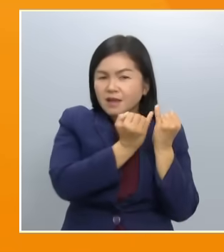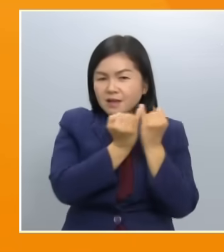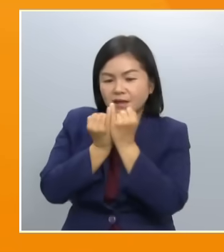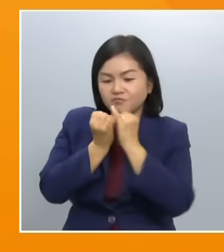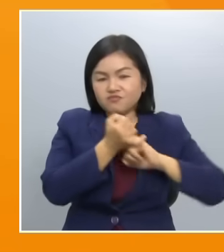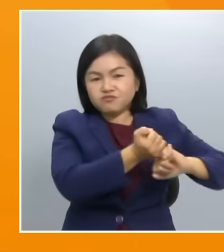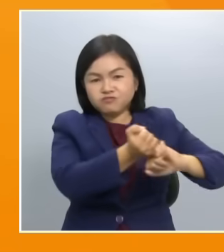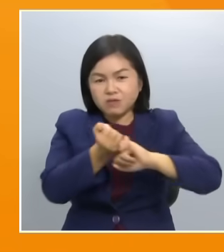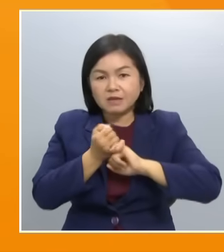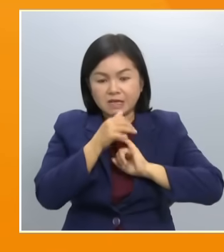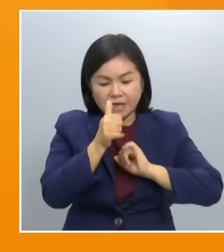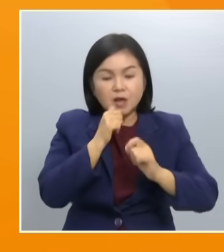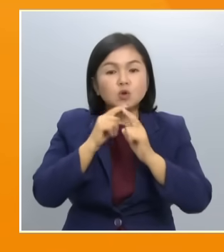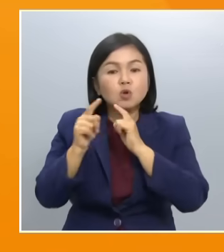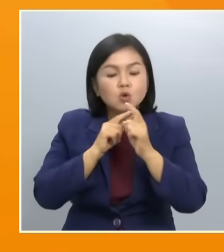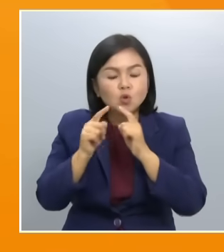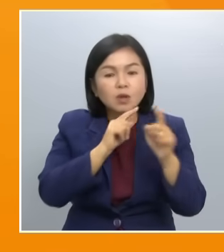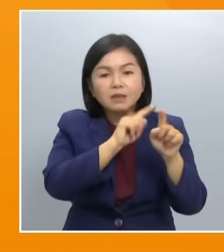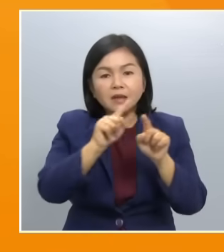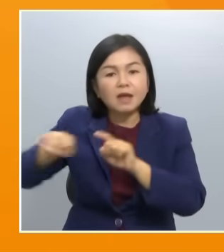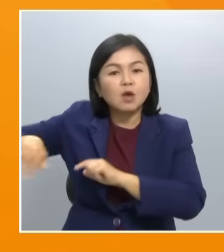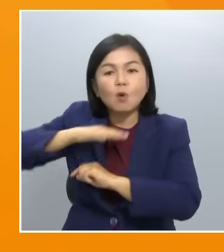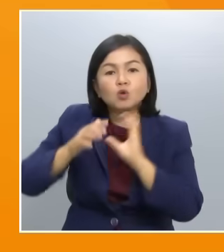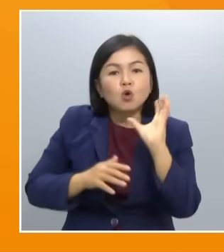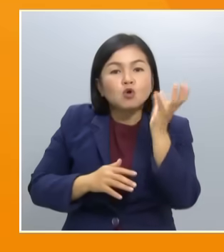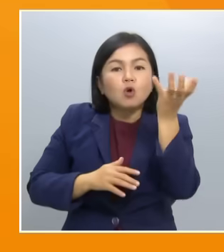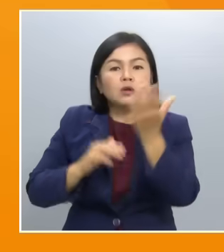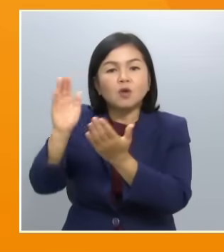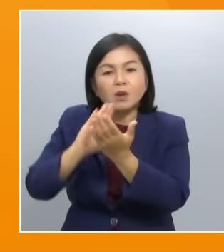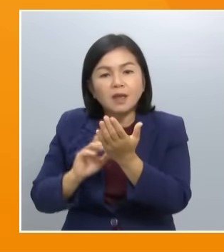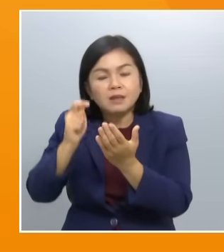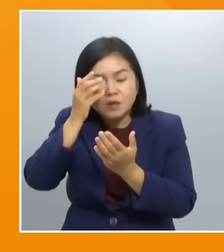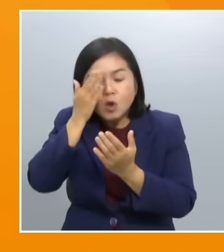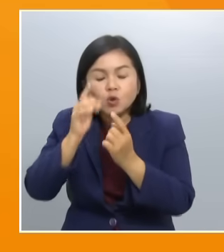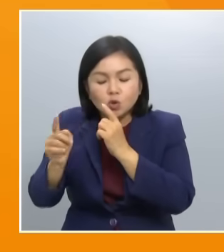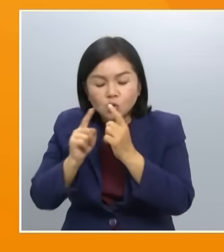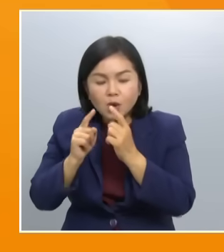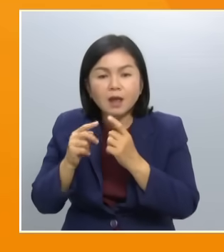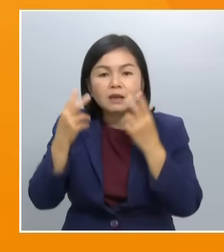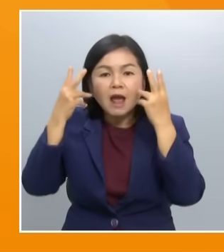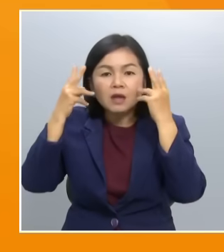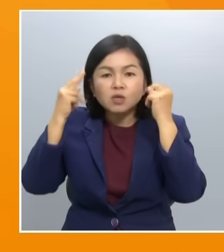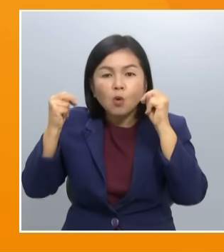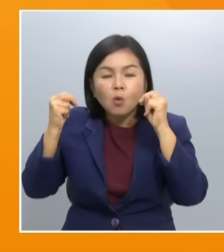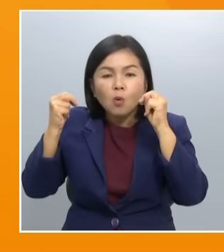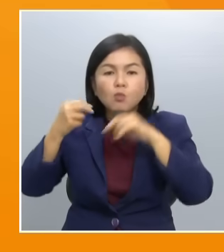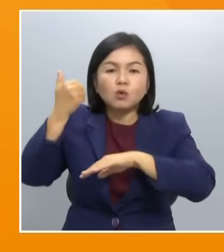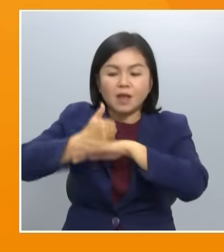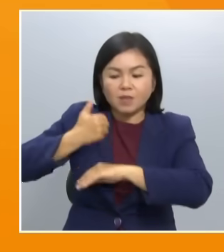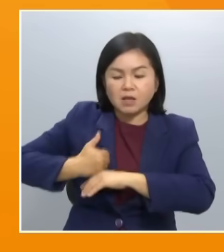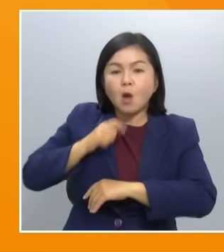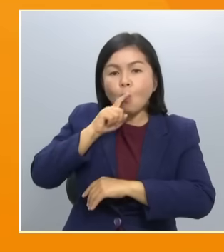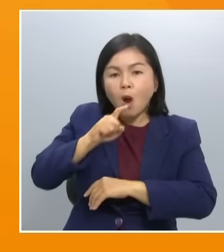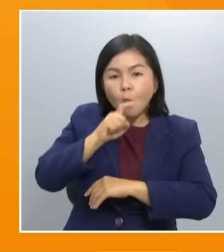ขึ้นและยังได้คุยกันถึงวิกฤตการณ์ทั่วโลกรวมไปถึงอิสราเอลแล้วนายกจัสตินทรูโดก็ประนามการโจมตีของฮาม